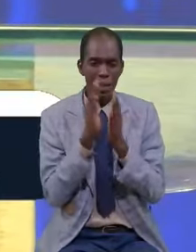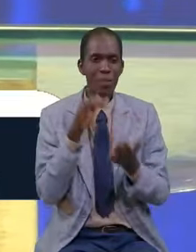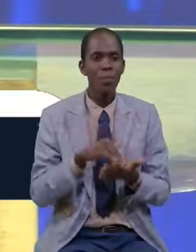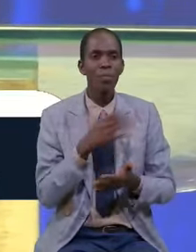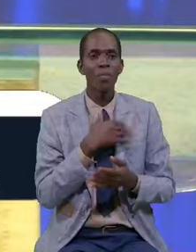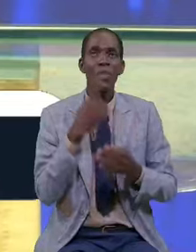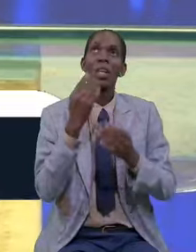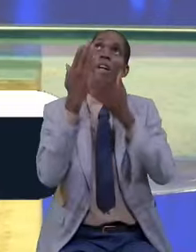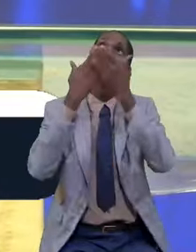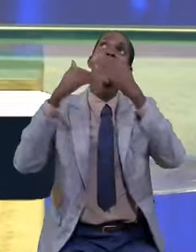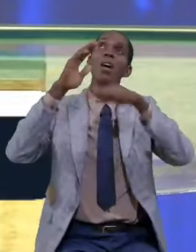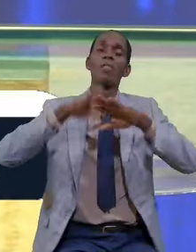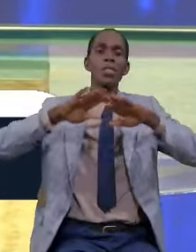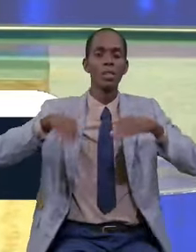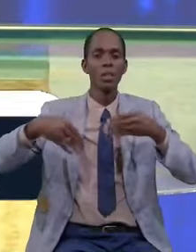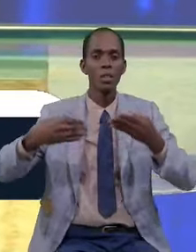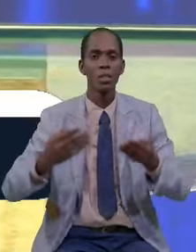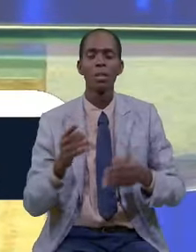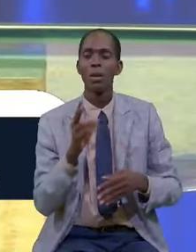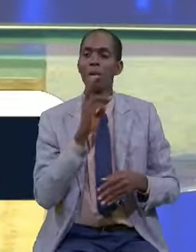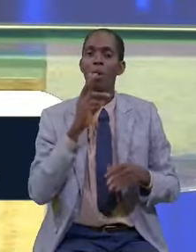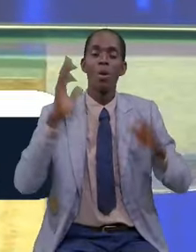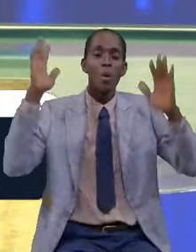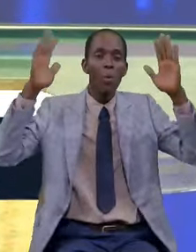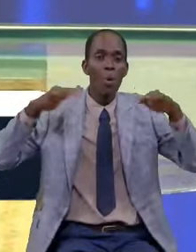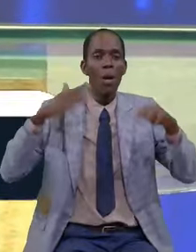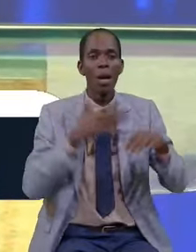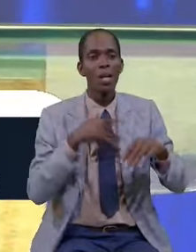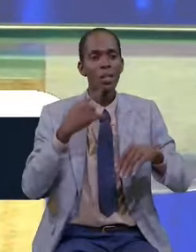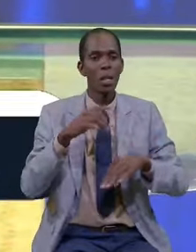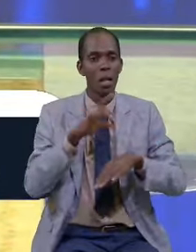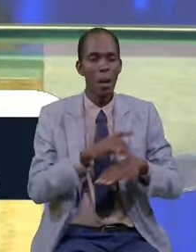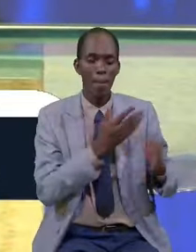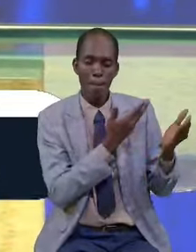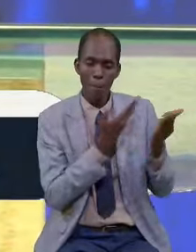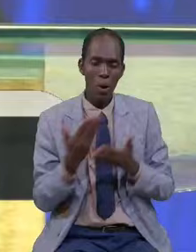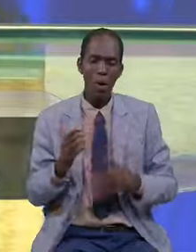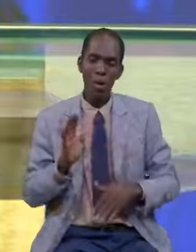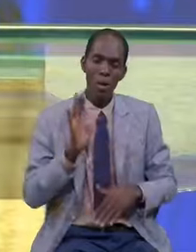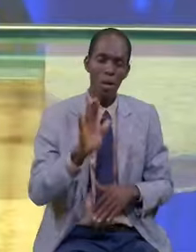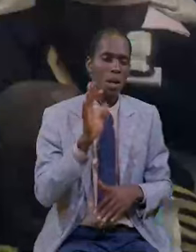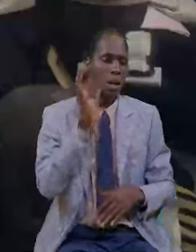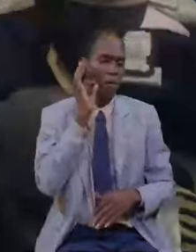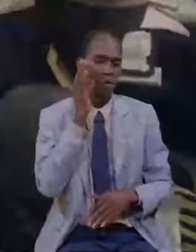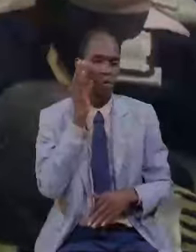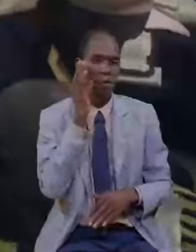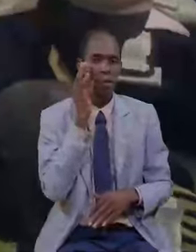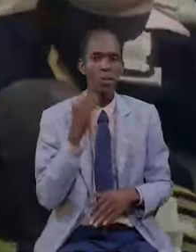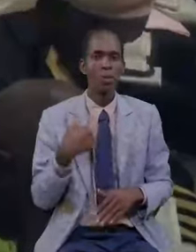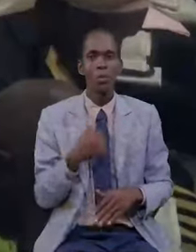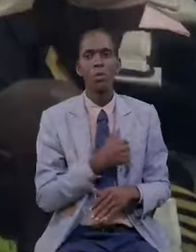Puis il pria de nouveau. Et le ciel donna de la pluie et la terre produisit son fruit. Nous allons prier ce